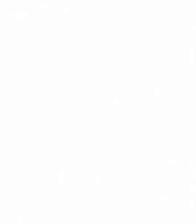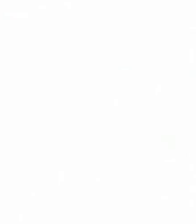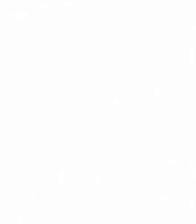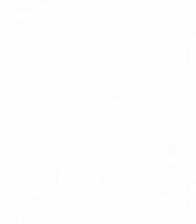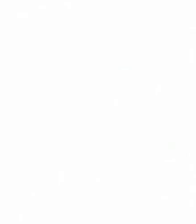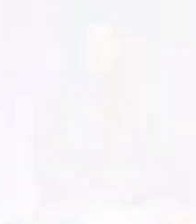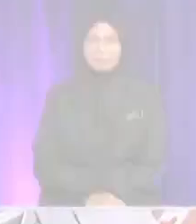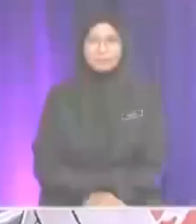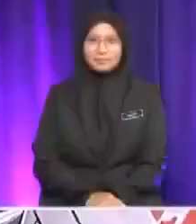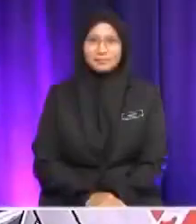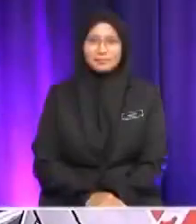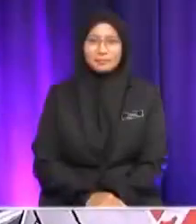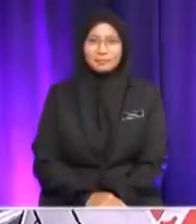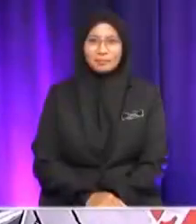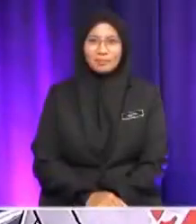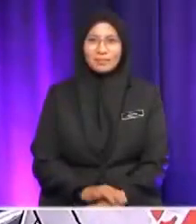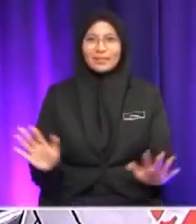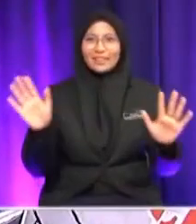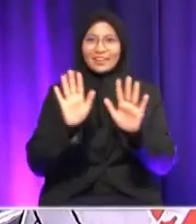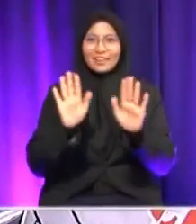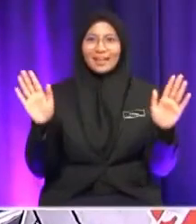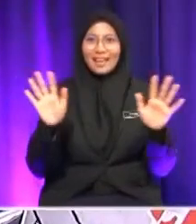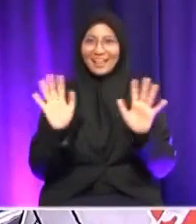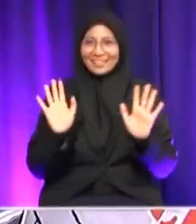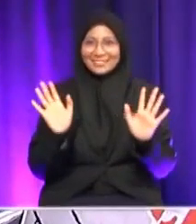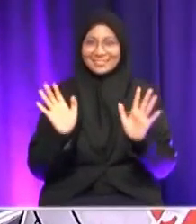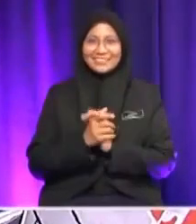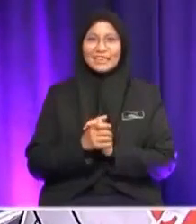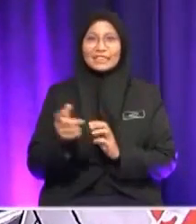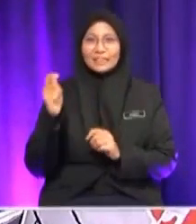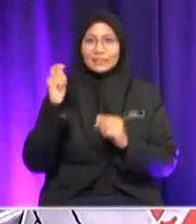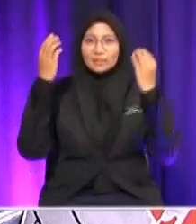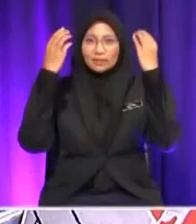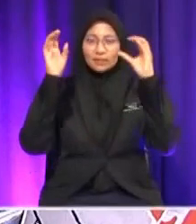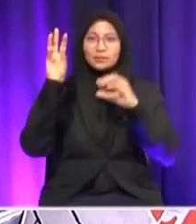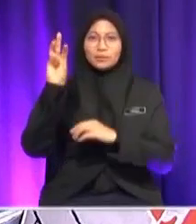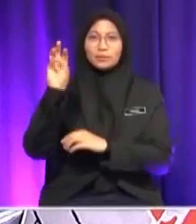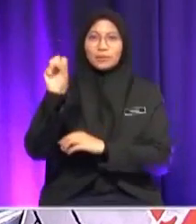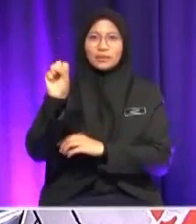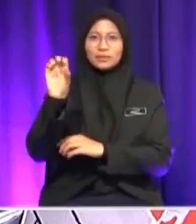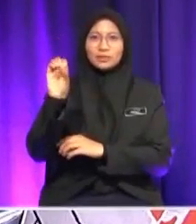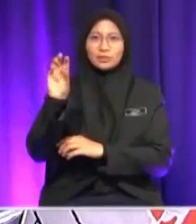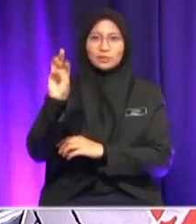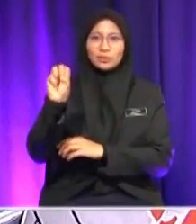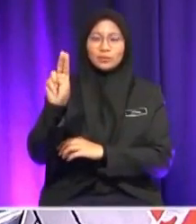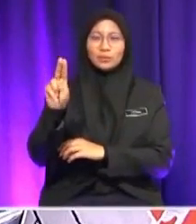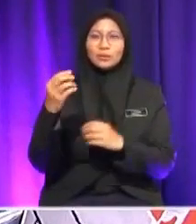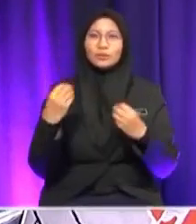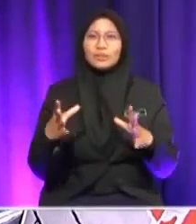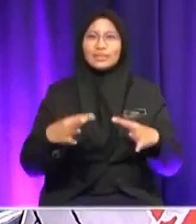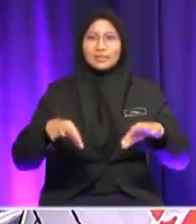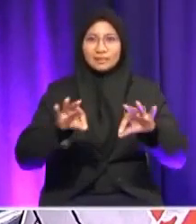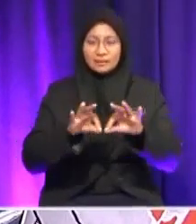KPM. Hello, hello. Jadi Cikgu Somu telah menerangkan kepada murid-murid semua tentang perbelanjaan